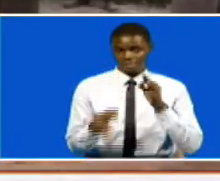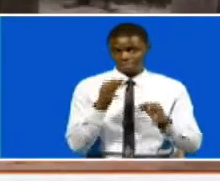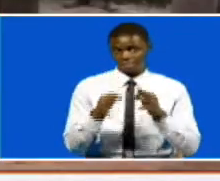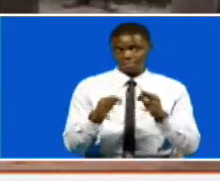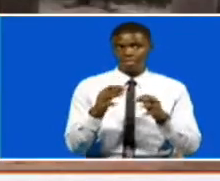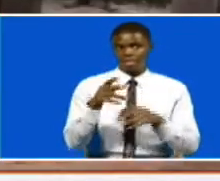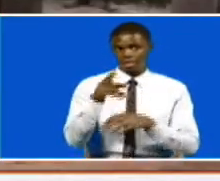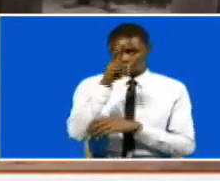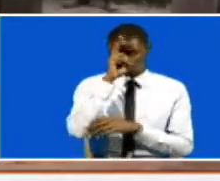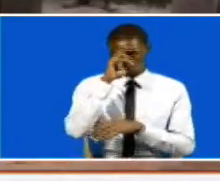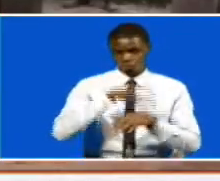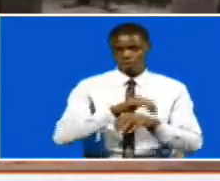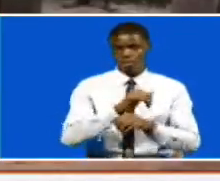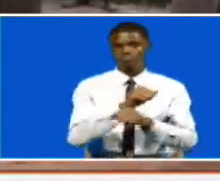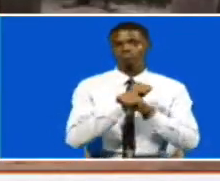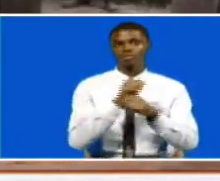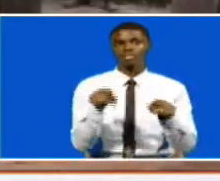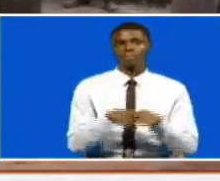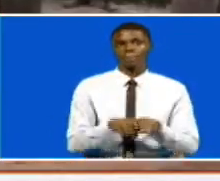pia.